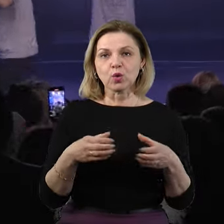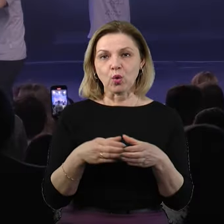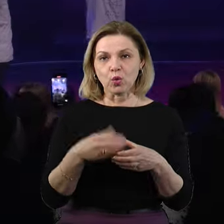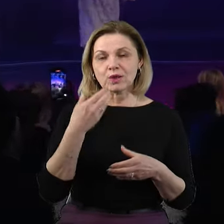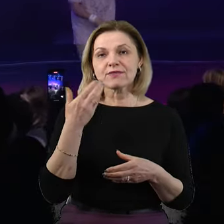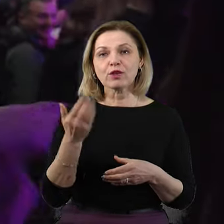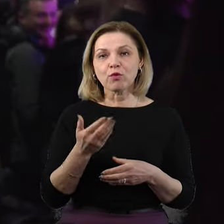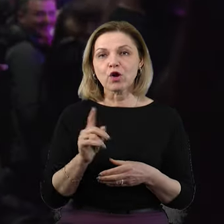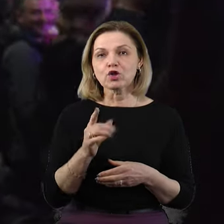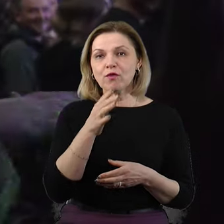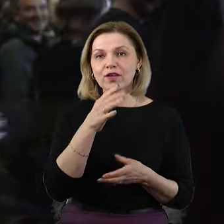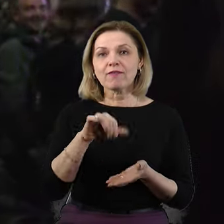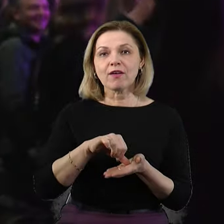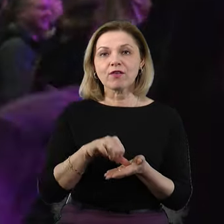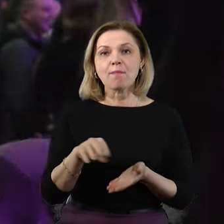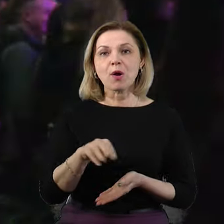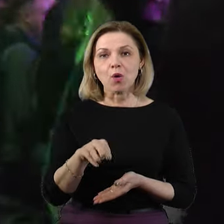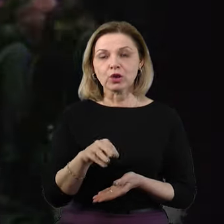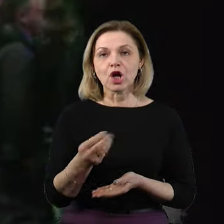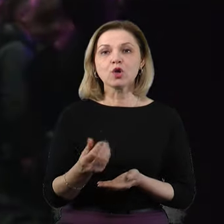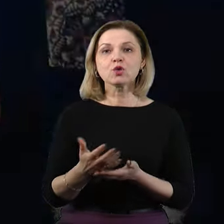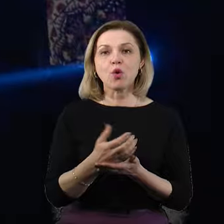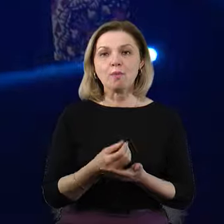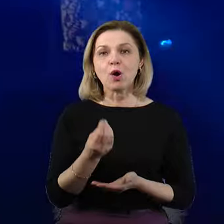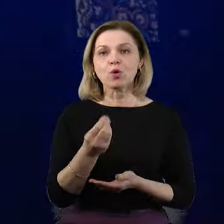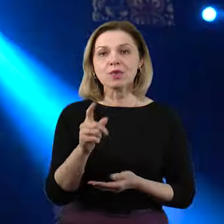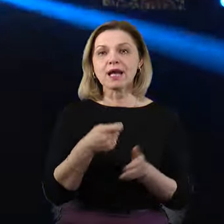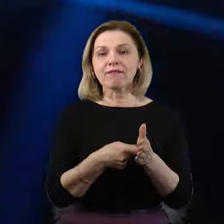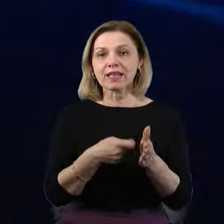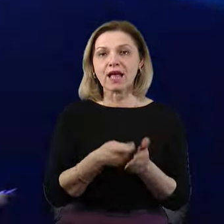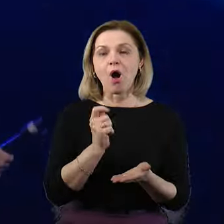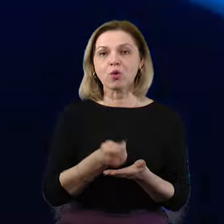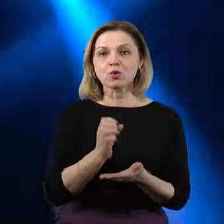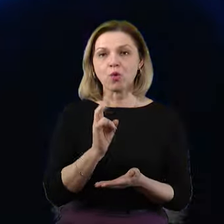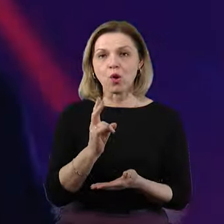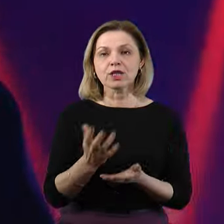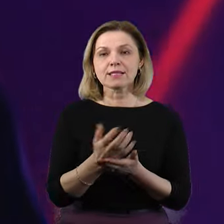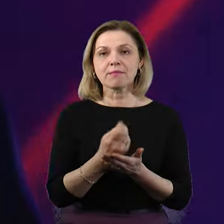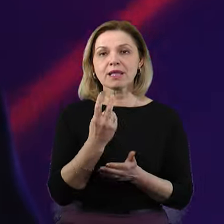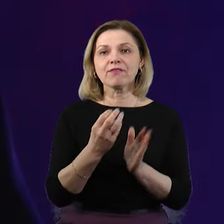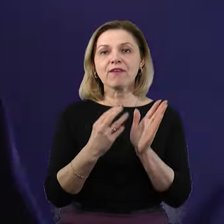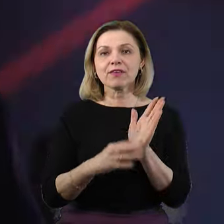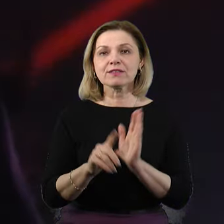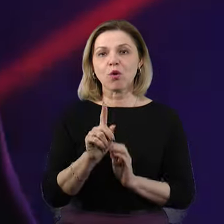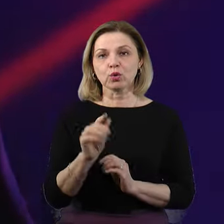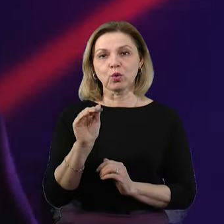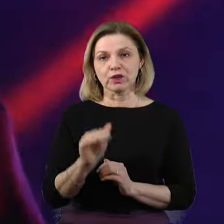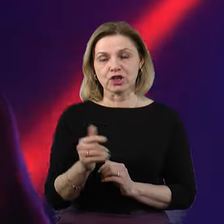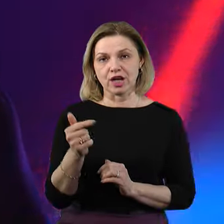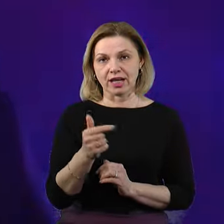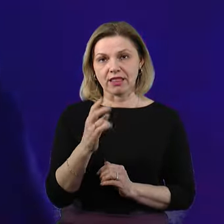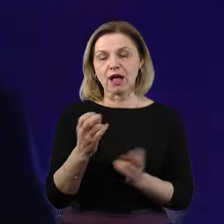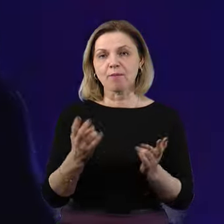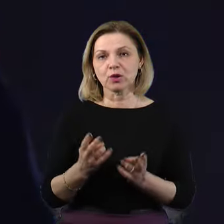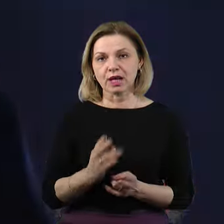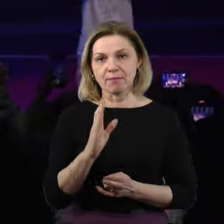відзвітував що під час виступу у Миколаєві у сумі гроші за квитки та аукціон зібрали 281 000 грн